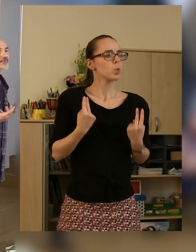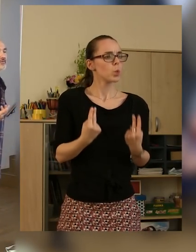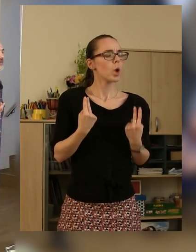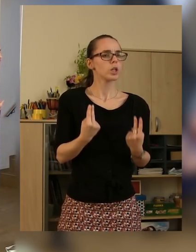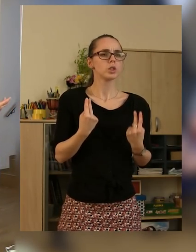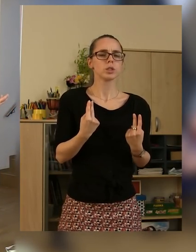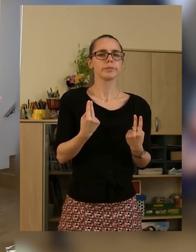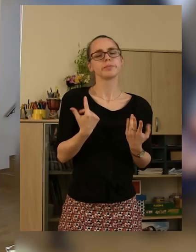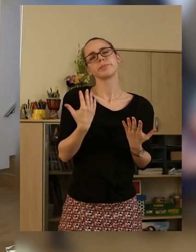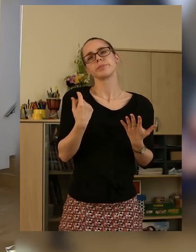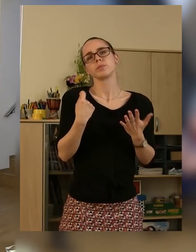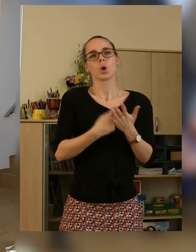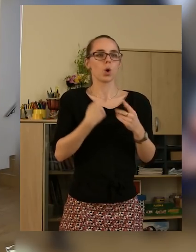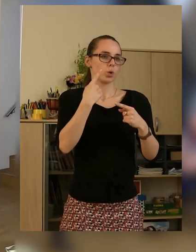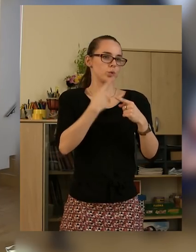miluju, je to taková